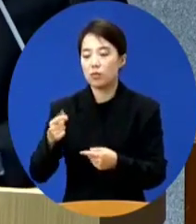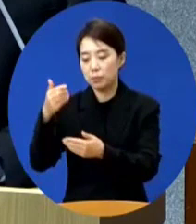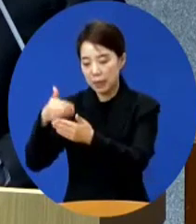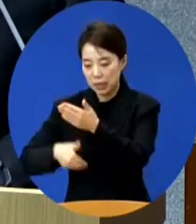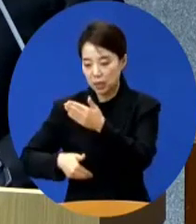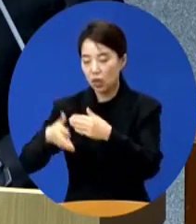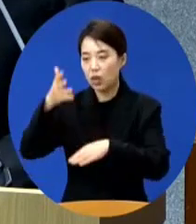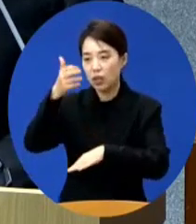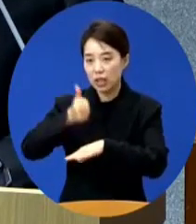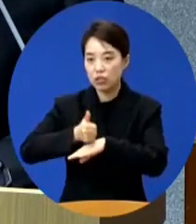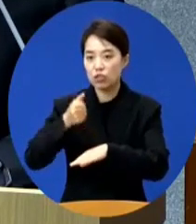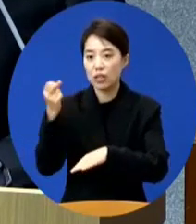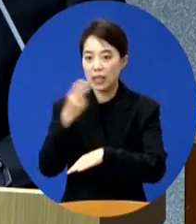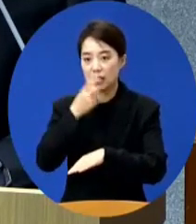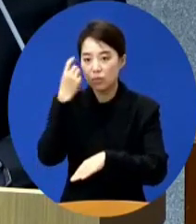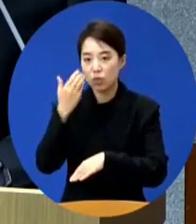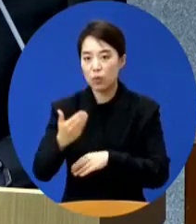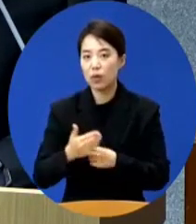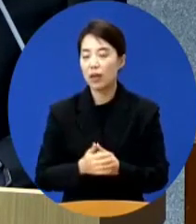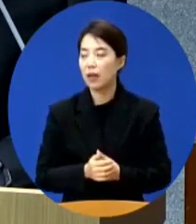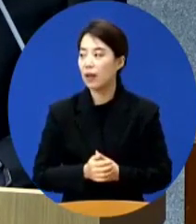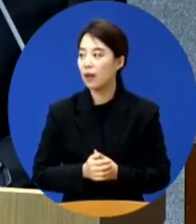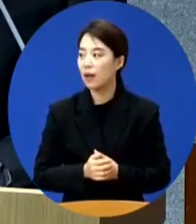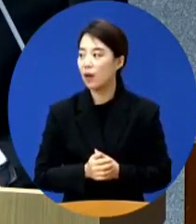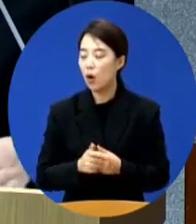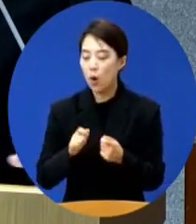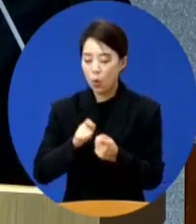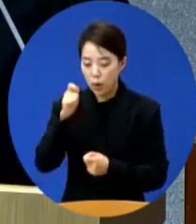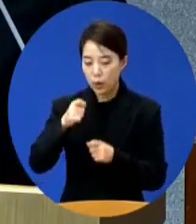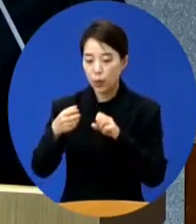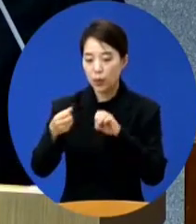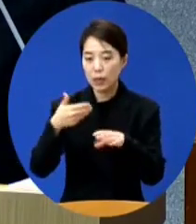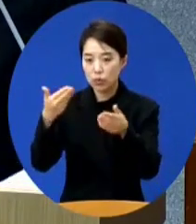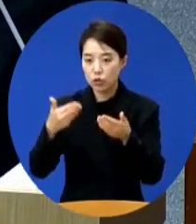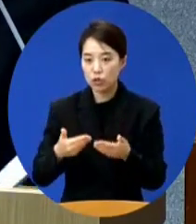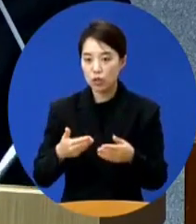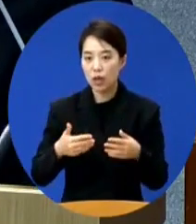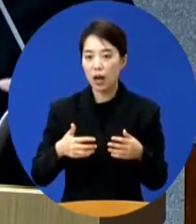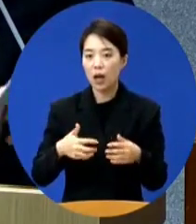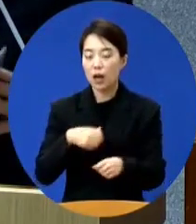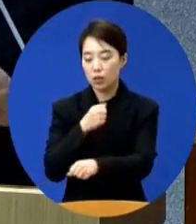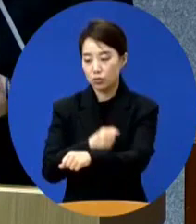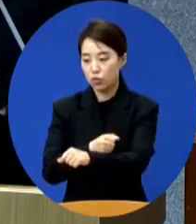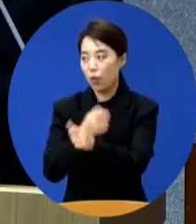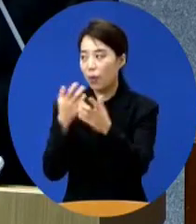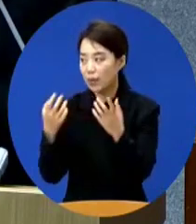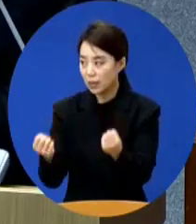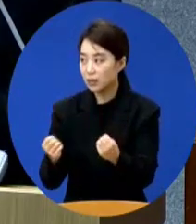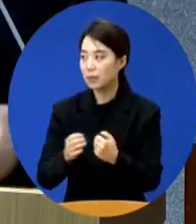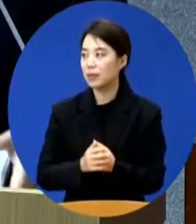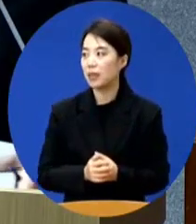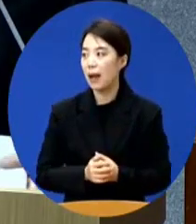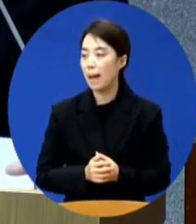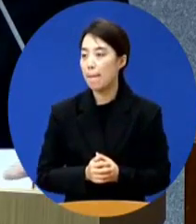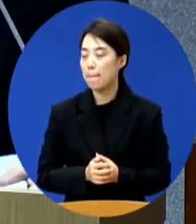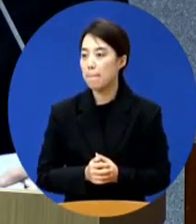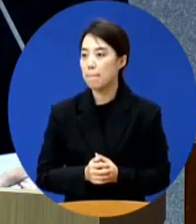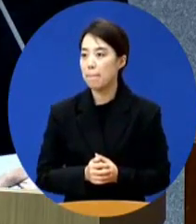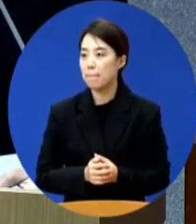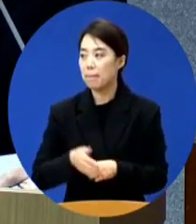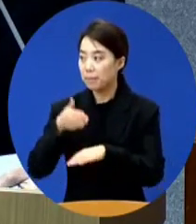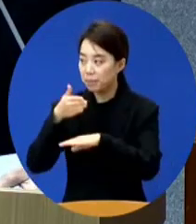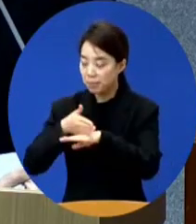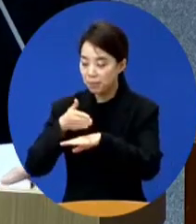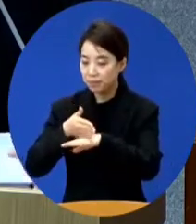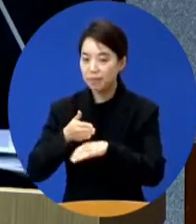다시 논의하도록 하고 네. 우리 장시간 답변하시느라고 교육감님 수고하셨습니다. 네, 자리로 네. 돌아가 주십시오. 네. 네. 네. 예,